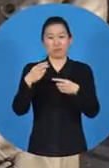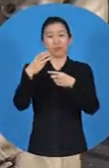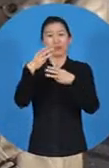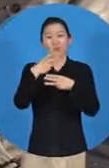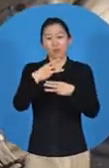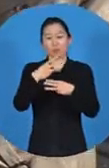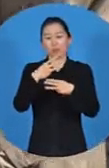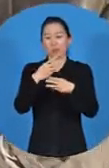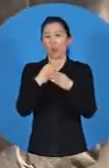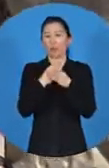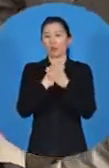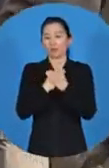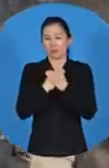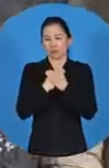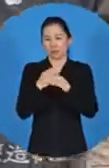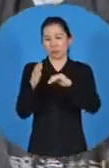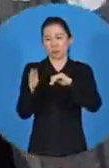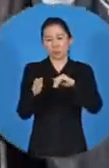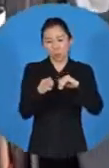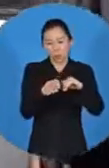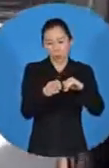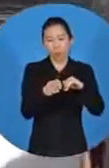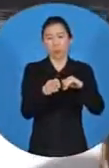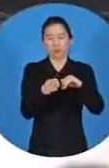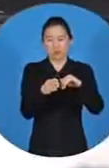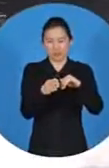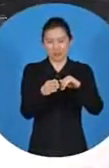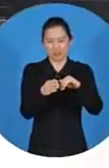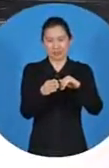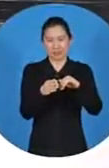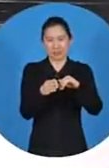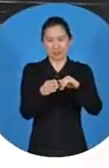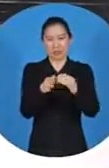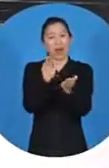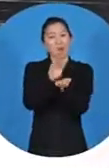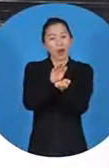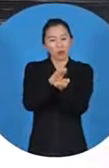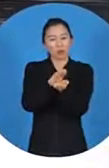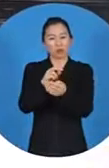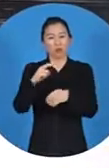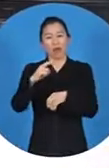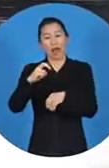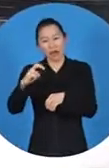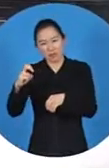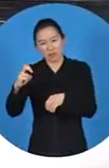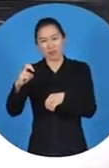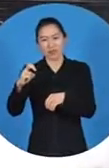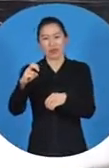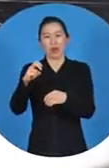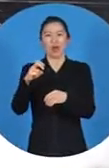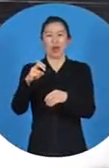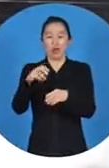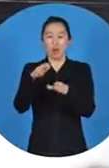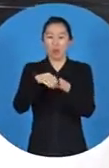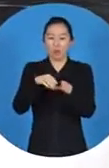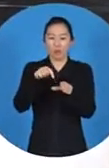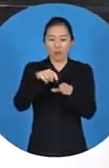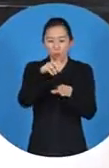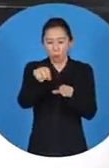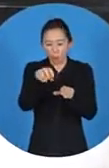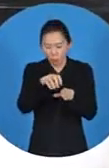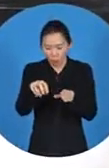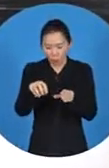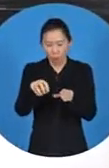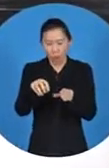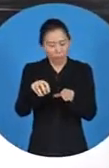かはあのひな祭りのメニューがあって、あのハマグリとかエビを使った炊き込みご飯ですとか、